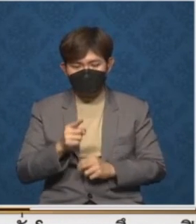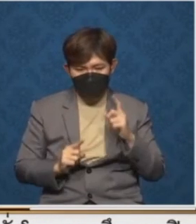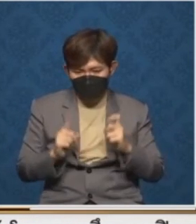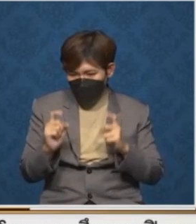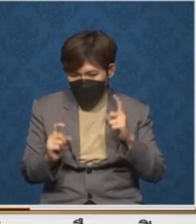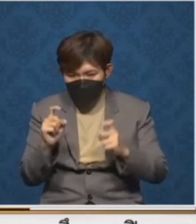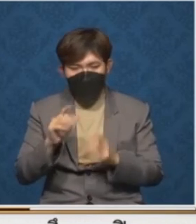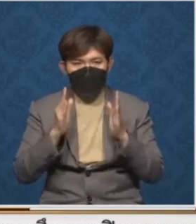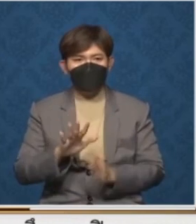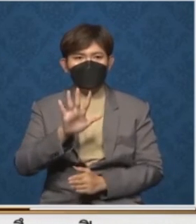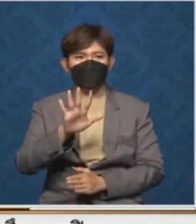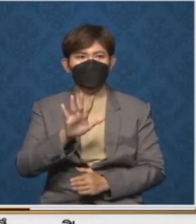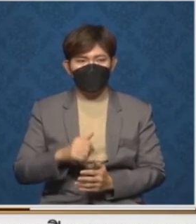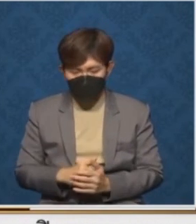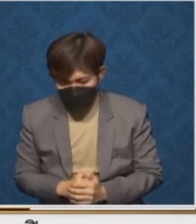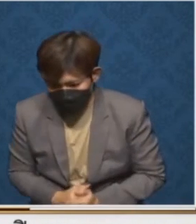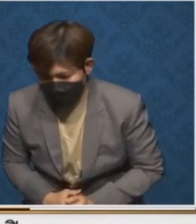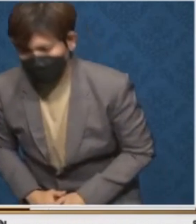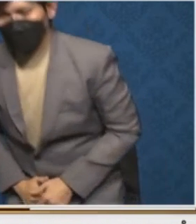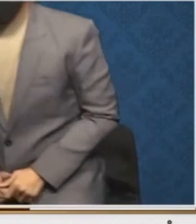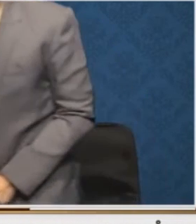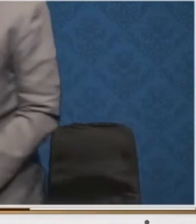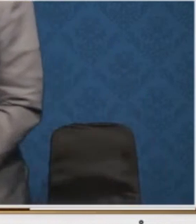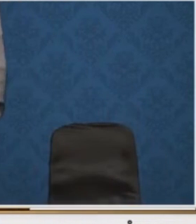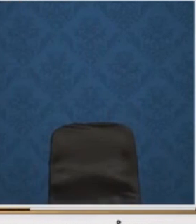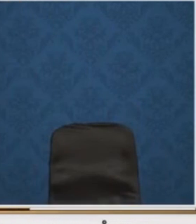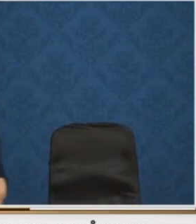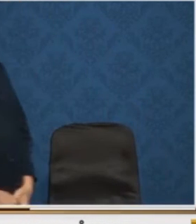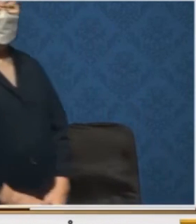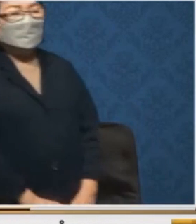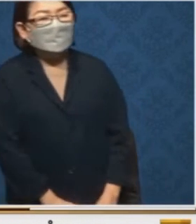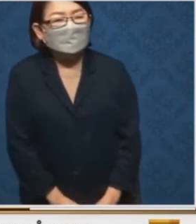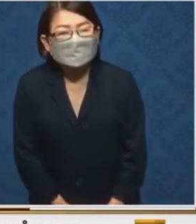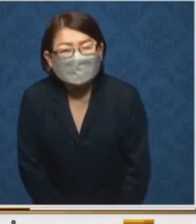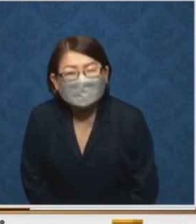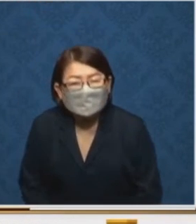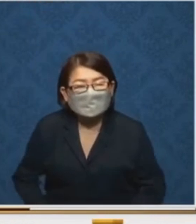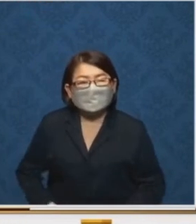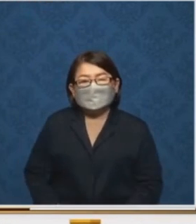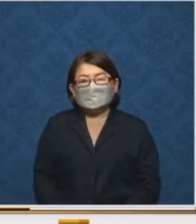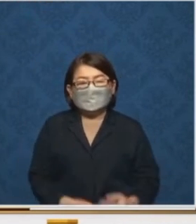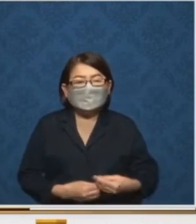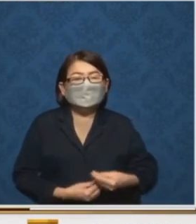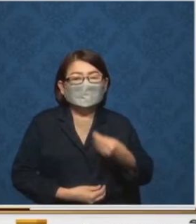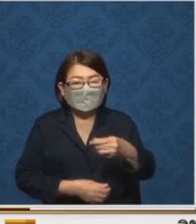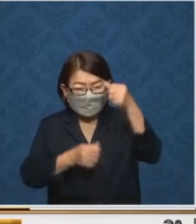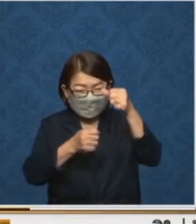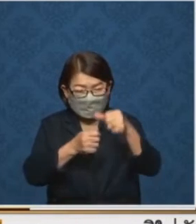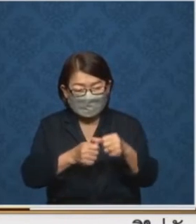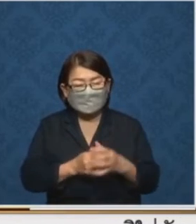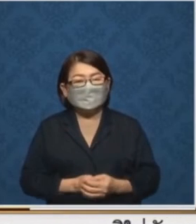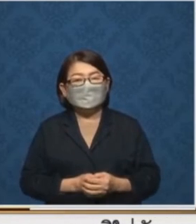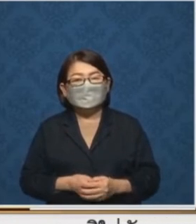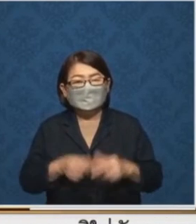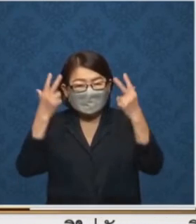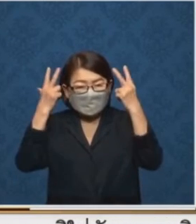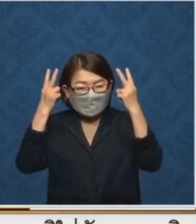ร้านล decreases hyน เหนออกไปครัตรงนี้น่าสงสาร